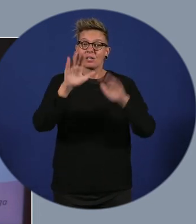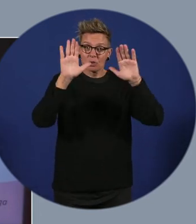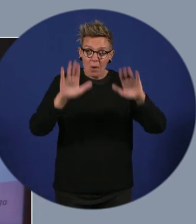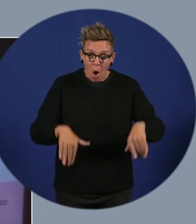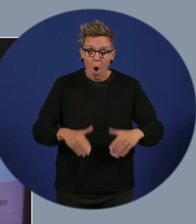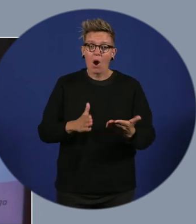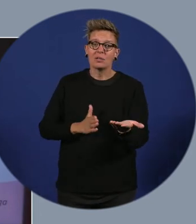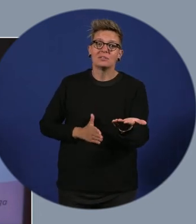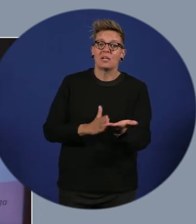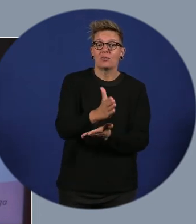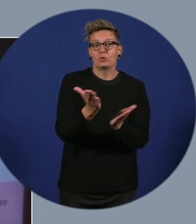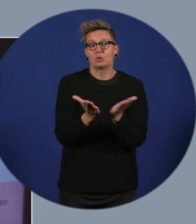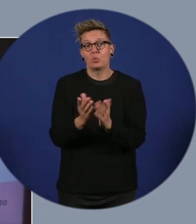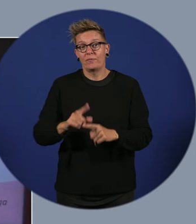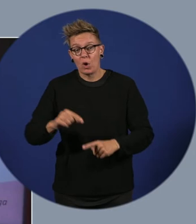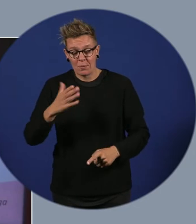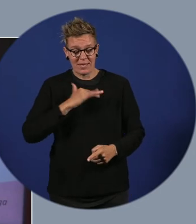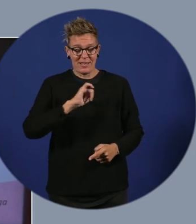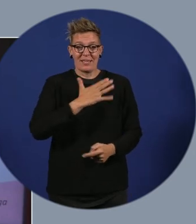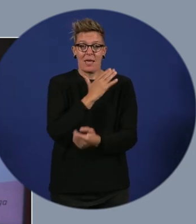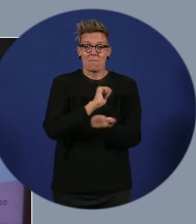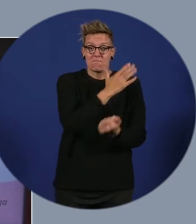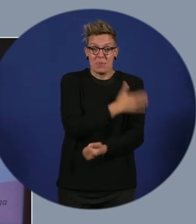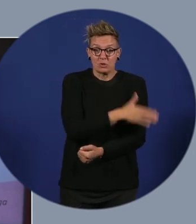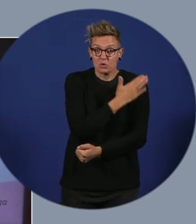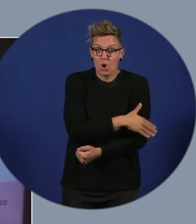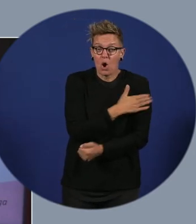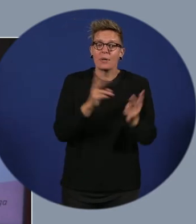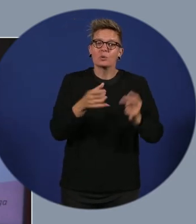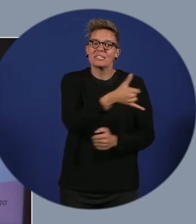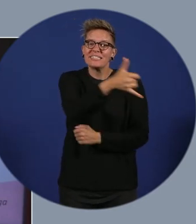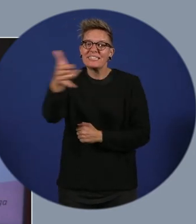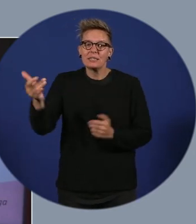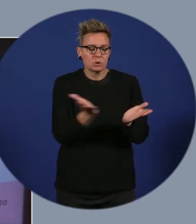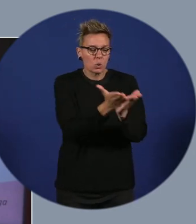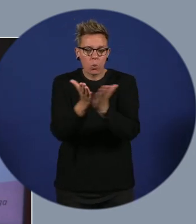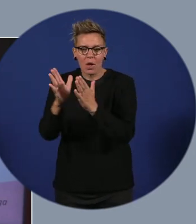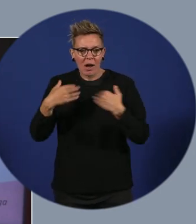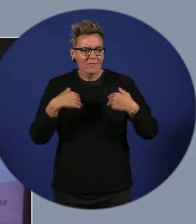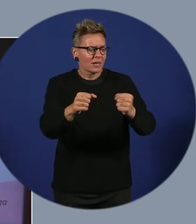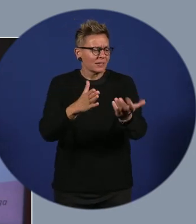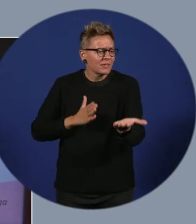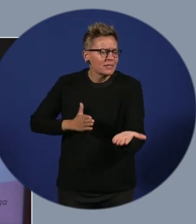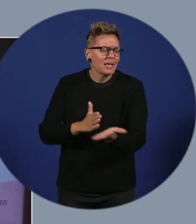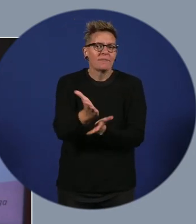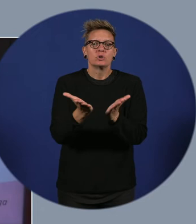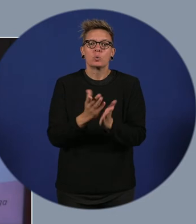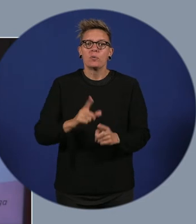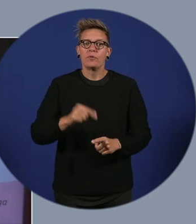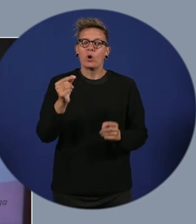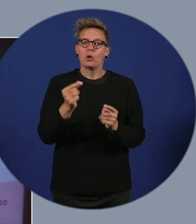här möjligt. Både min egen personal, men framförallt också ute på skolor och så. Det visar ju att